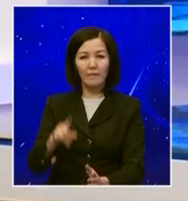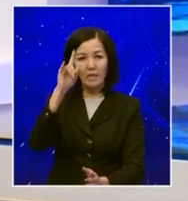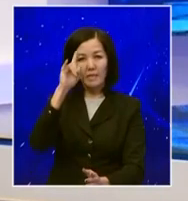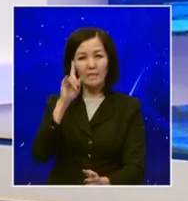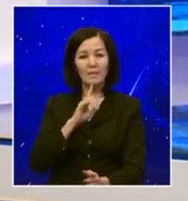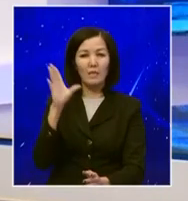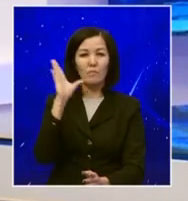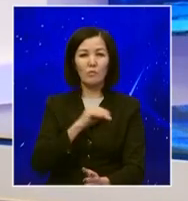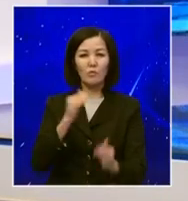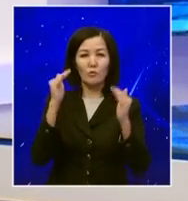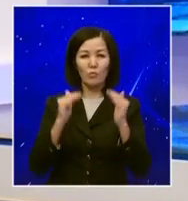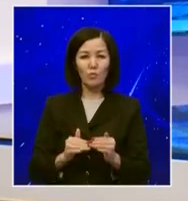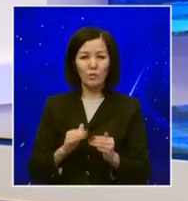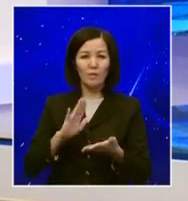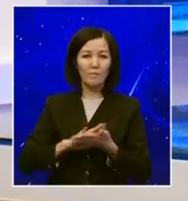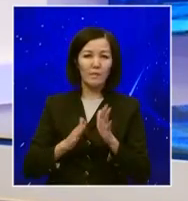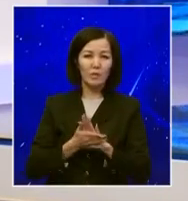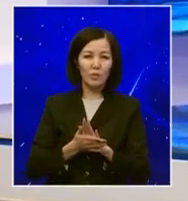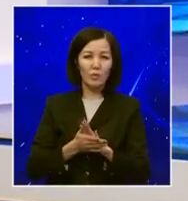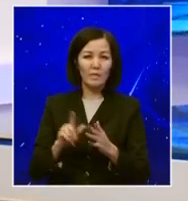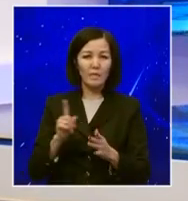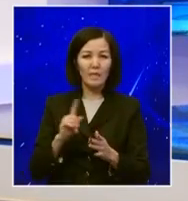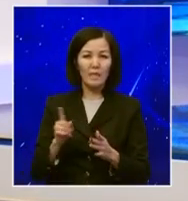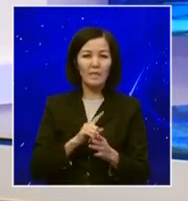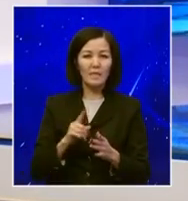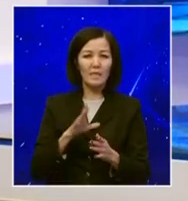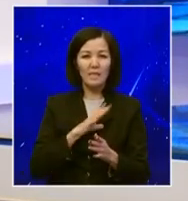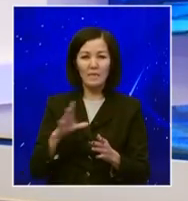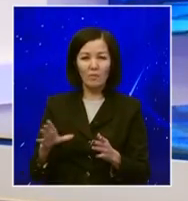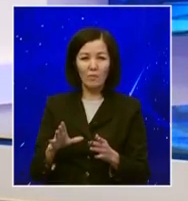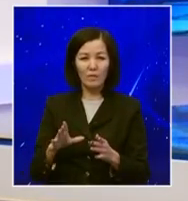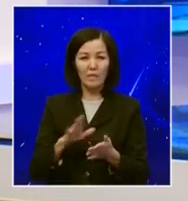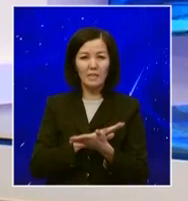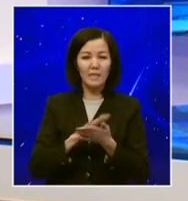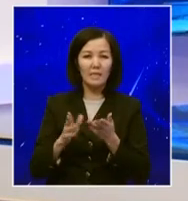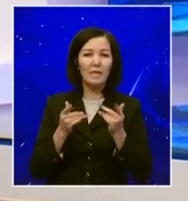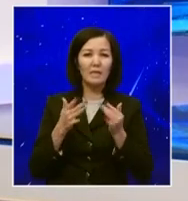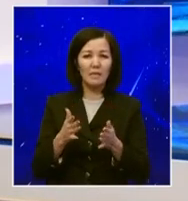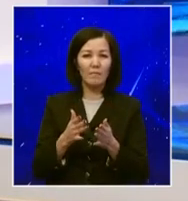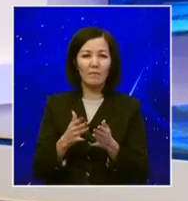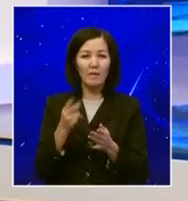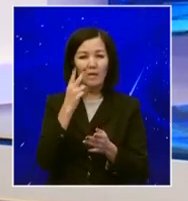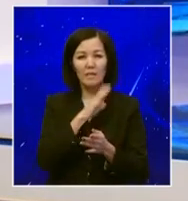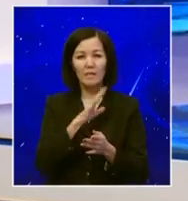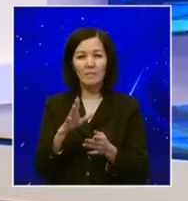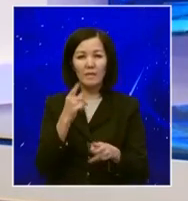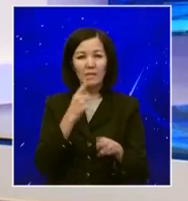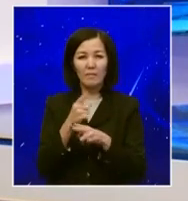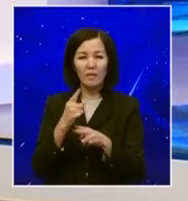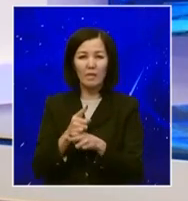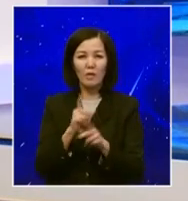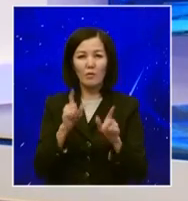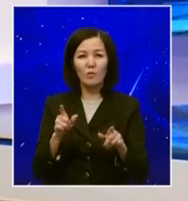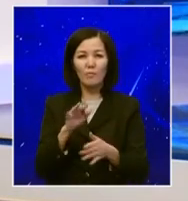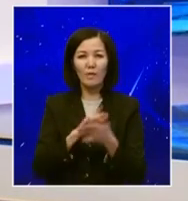В Казахстане может ухудшиться эпидемиологическая ситуация из-за несоблюдения санитарных требований. Несмотря на запреты,